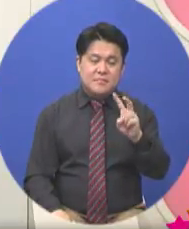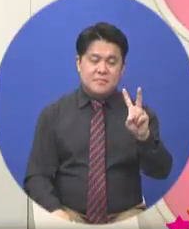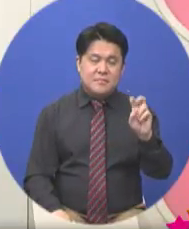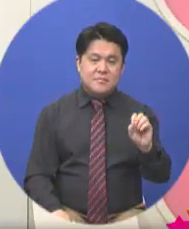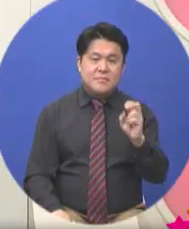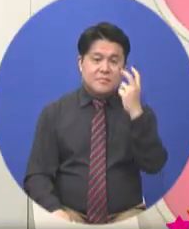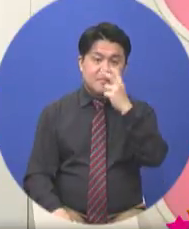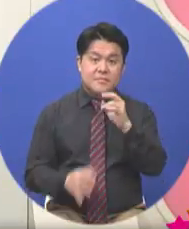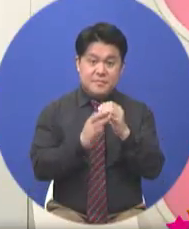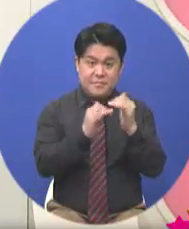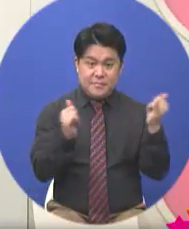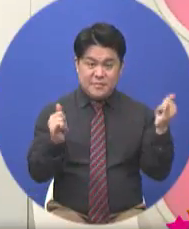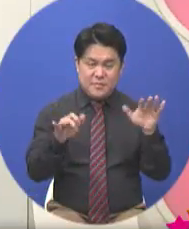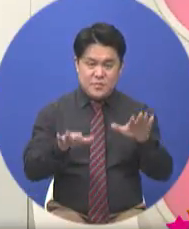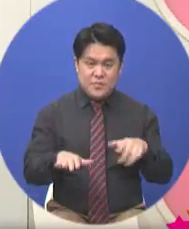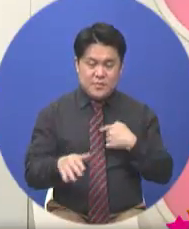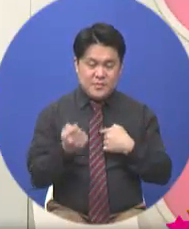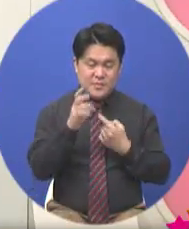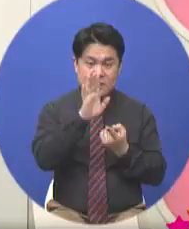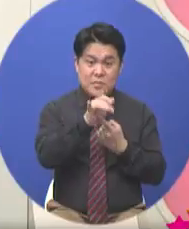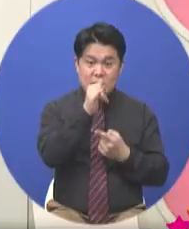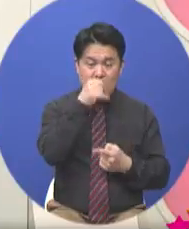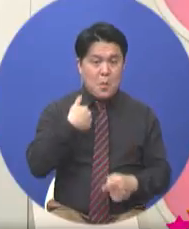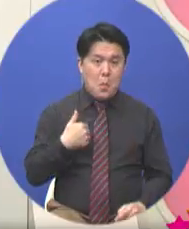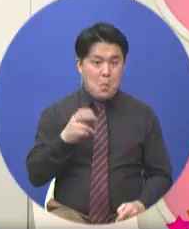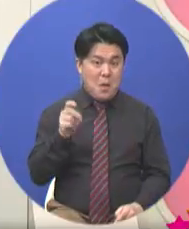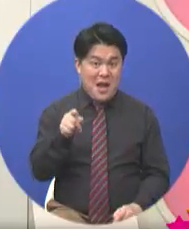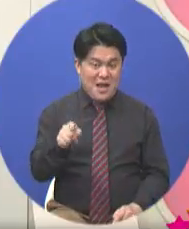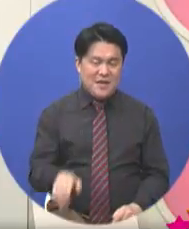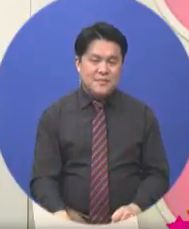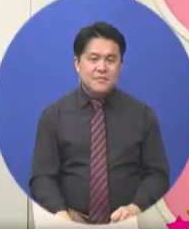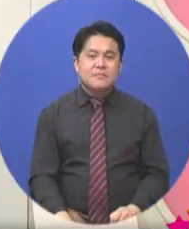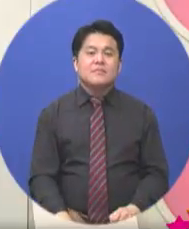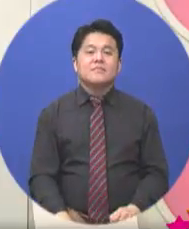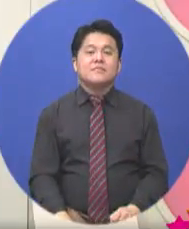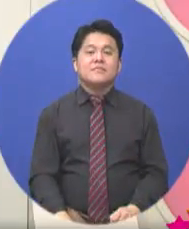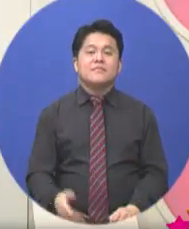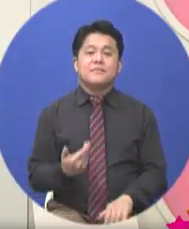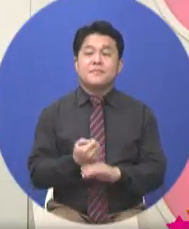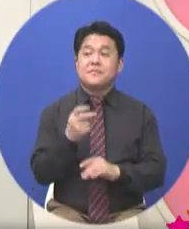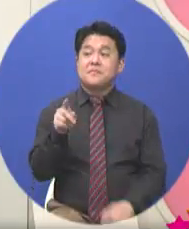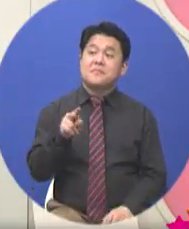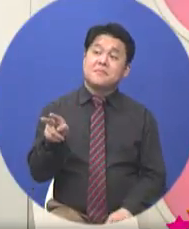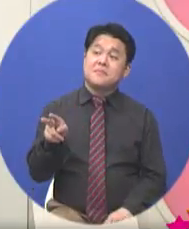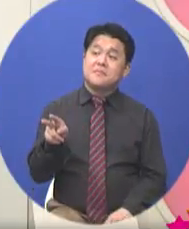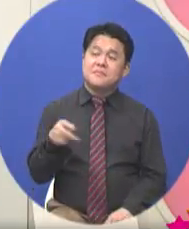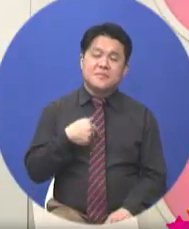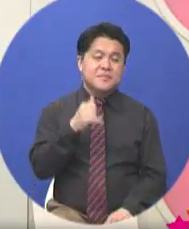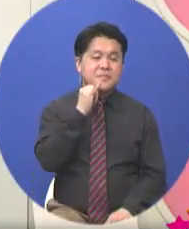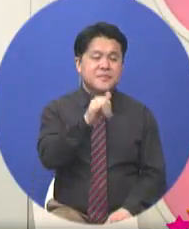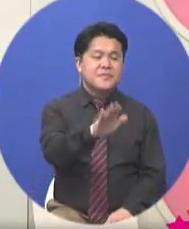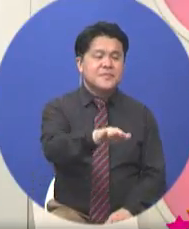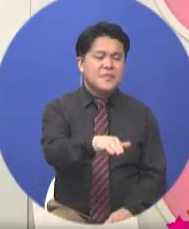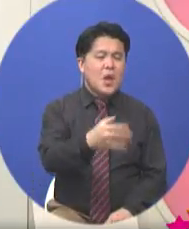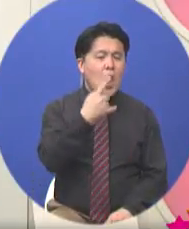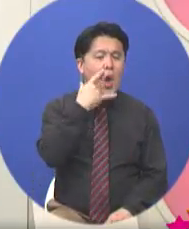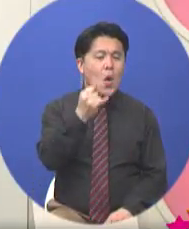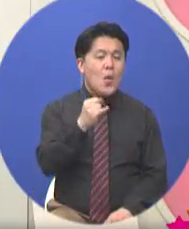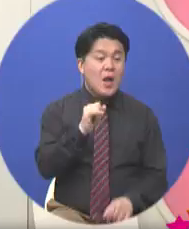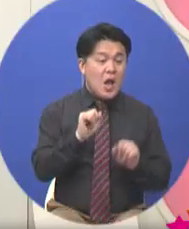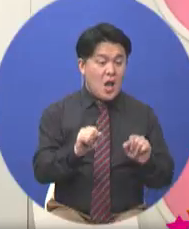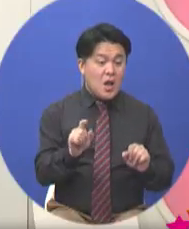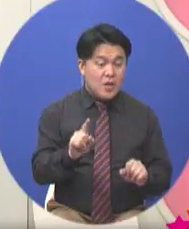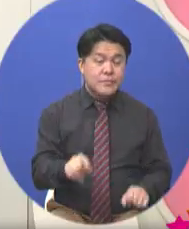네. 요양보호사님은 오늘 제가 방송하는지 몰랐나 봐요. 아이고. 그래가지고 다른 TV 보고 있다가 제가 전화를 드려서 어머니